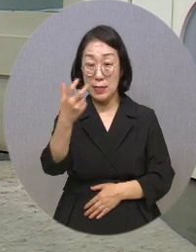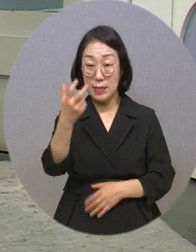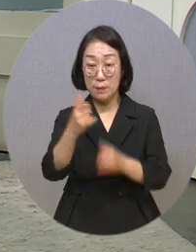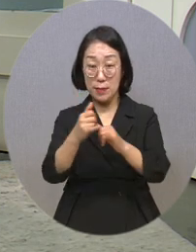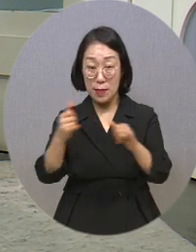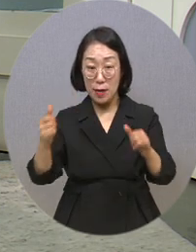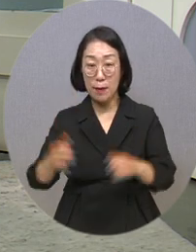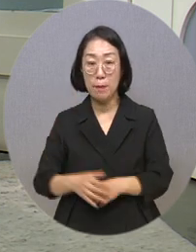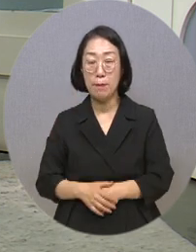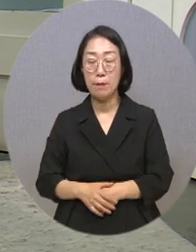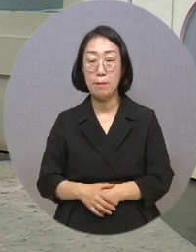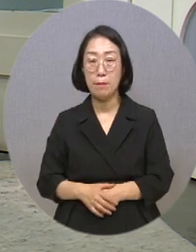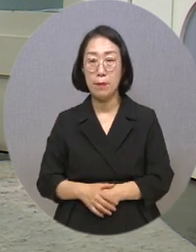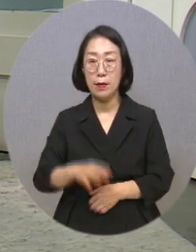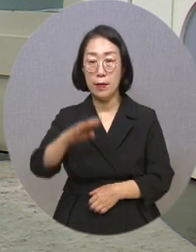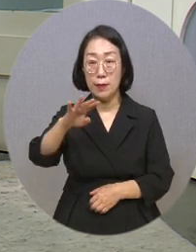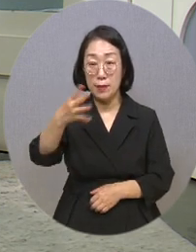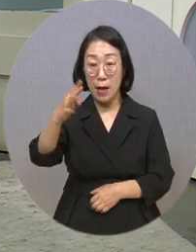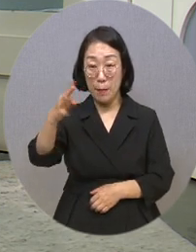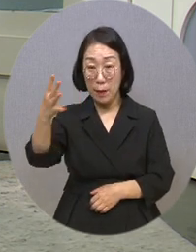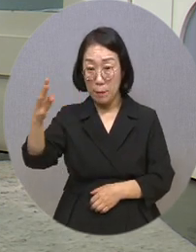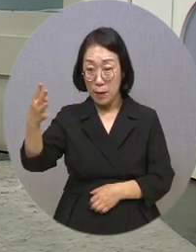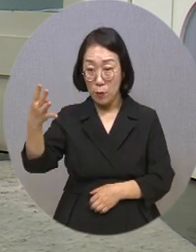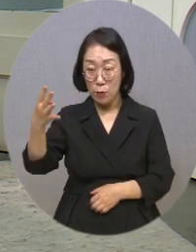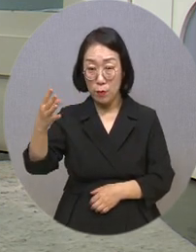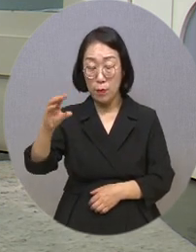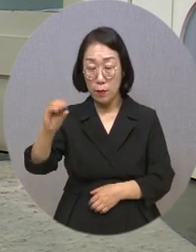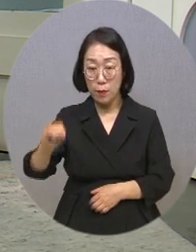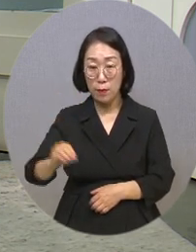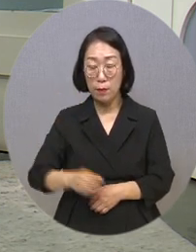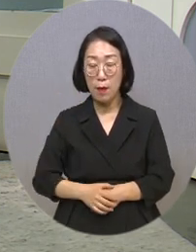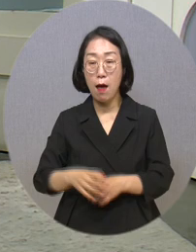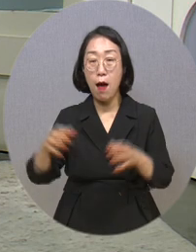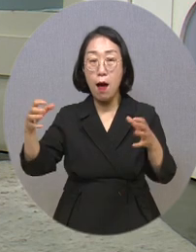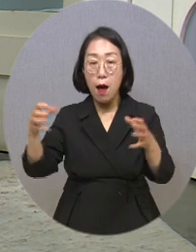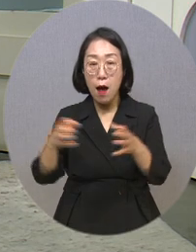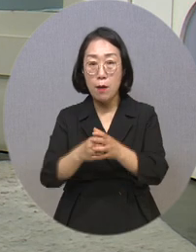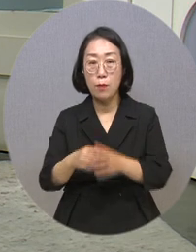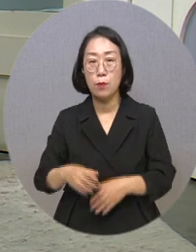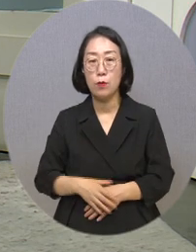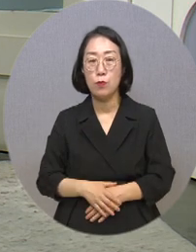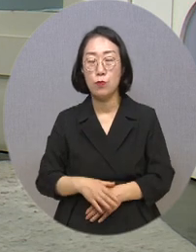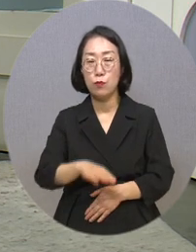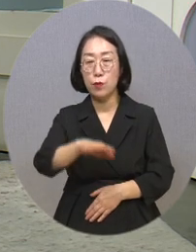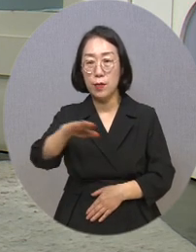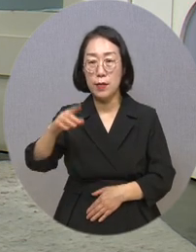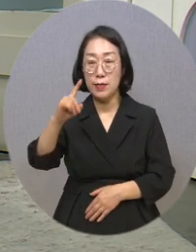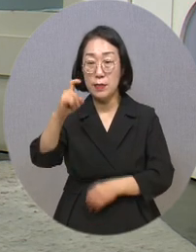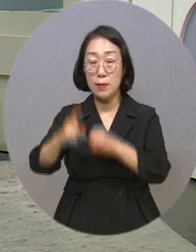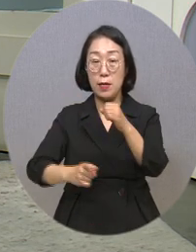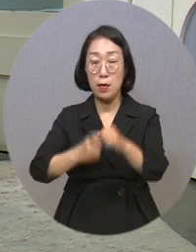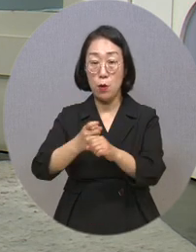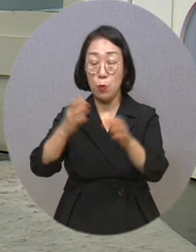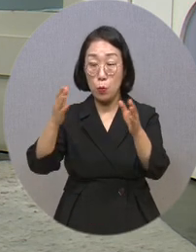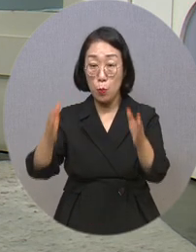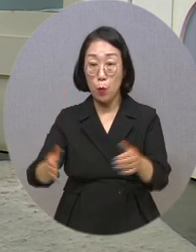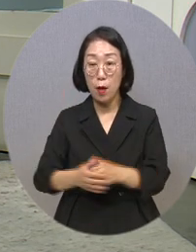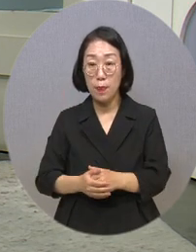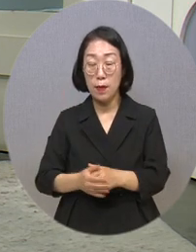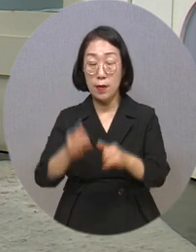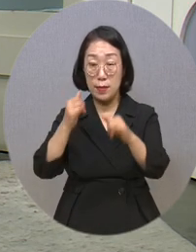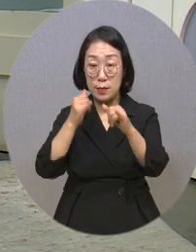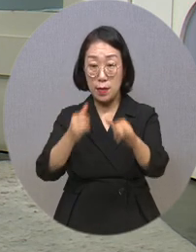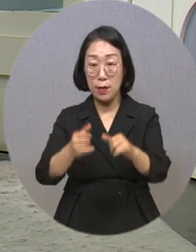70명인데 400만 원씩 하니까 꽤 많이 됐죠. 그러니까 저희가 11년 동안에 장학금으로 지급한